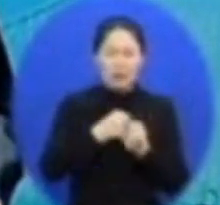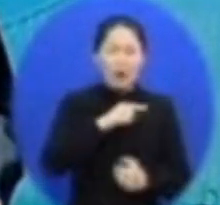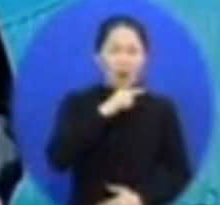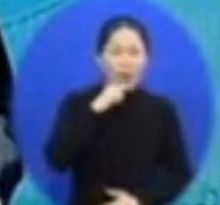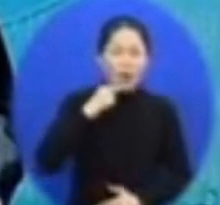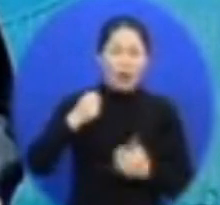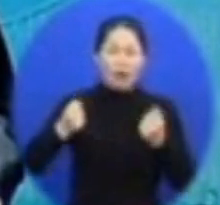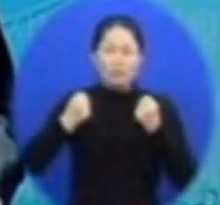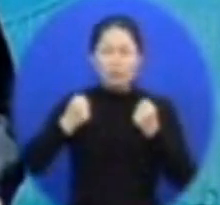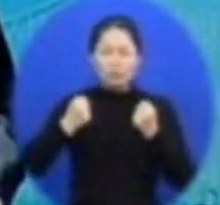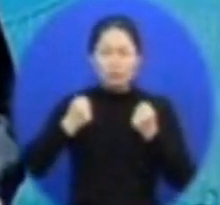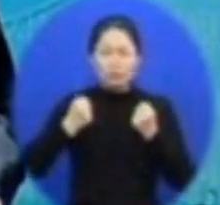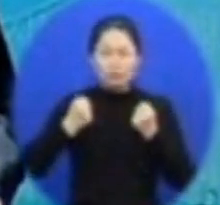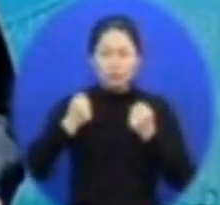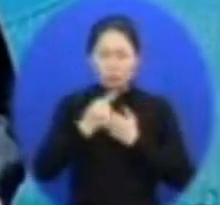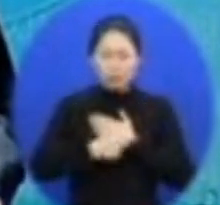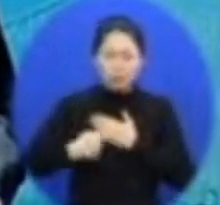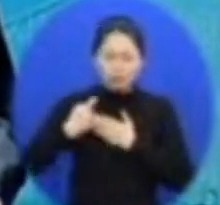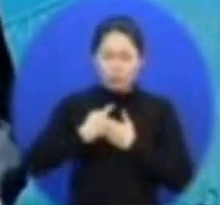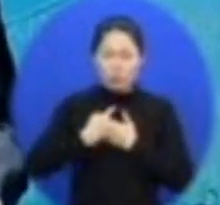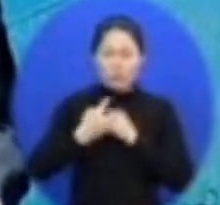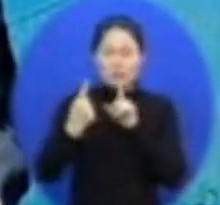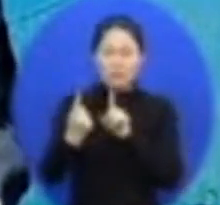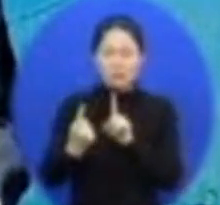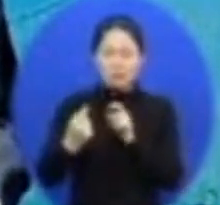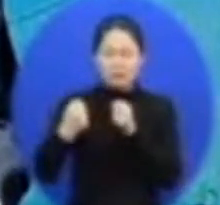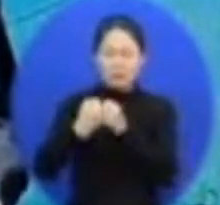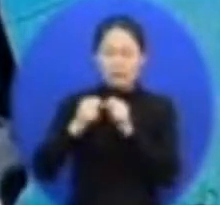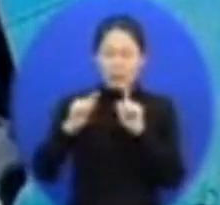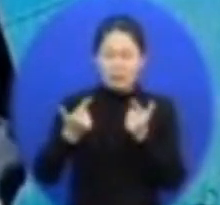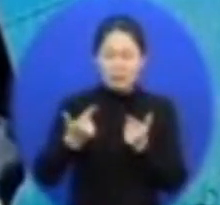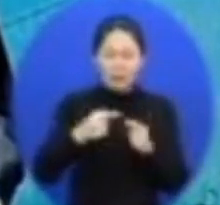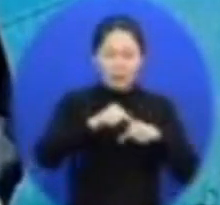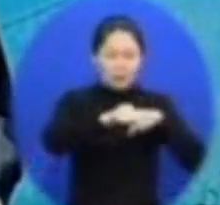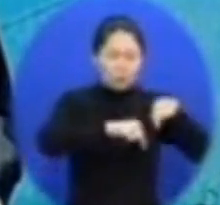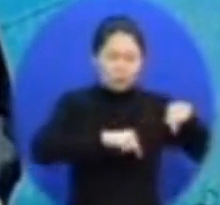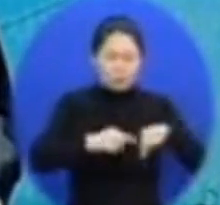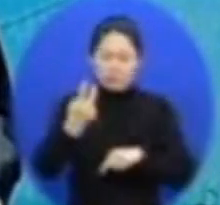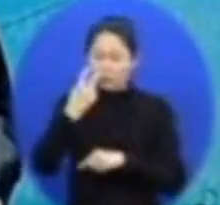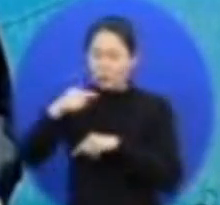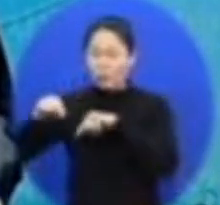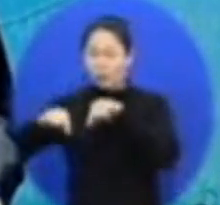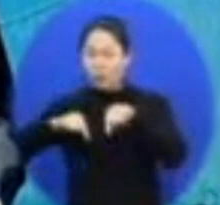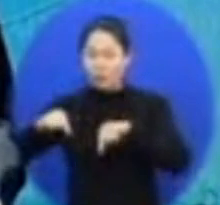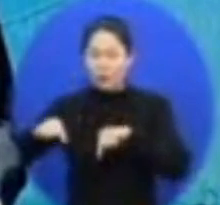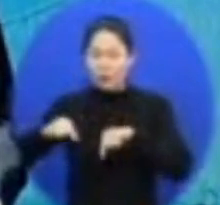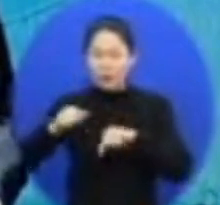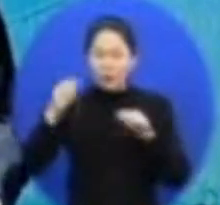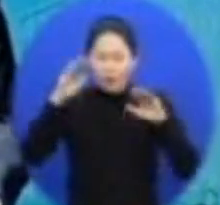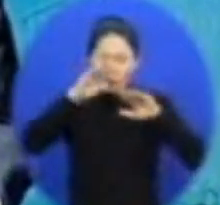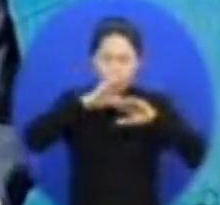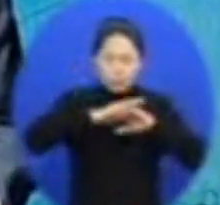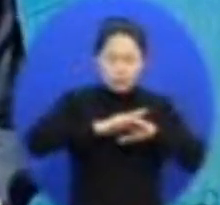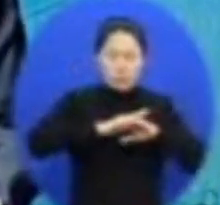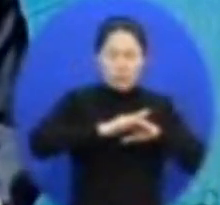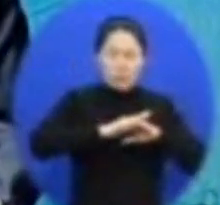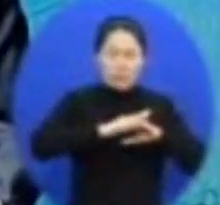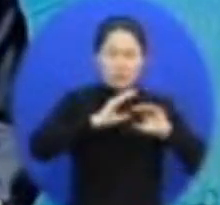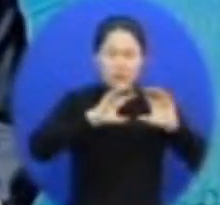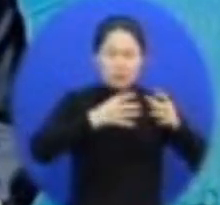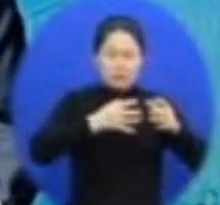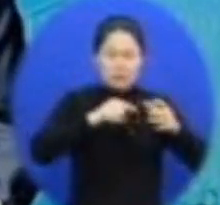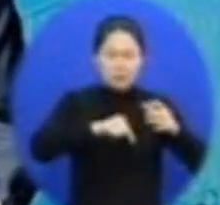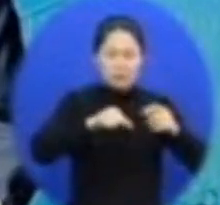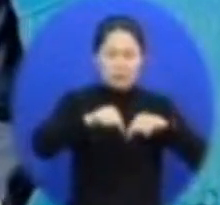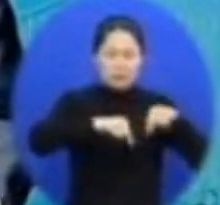것이 아니고 통치자들과 권세 들과 이 어둠의 세상 주관 자들과 하늘에 있는 악의 영들과 싸우는